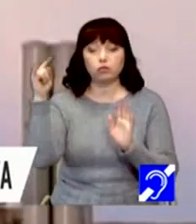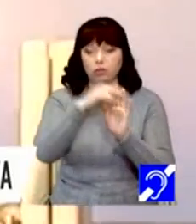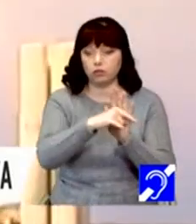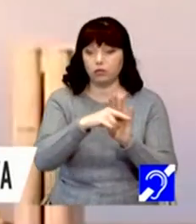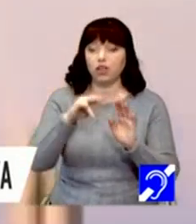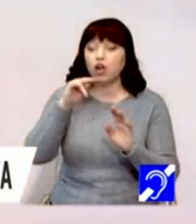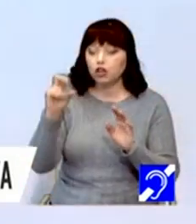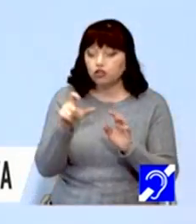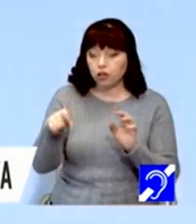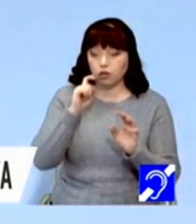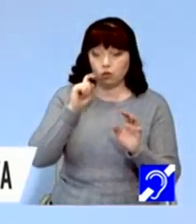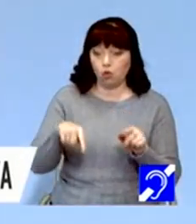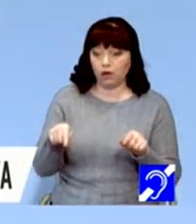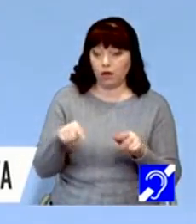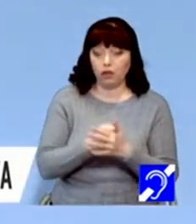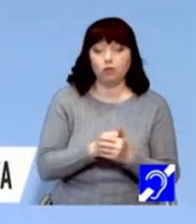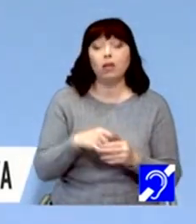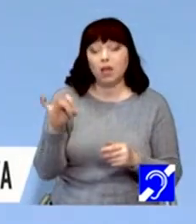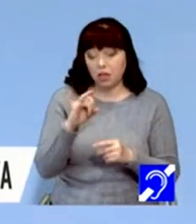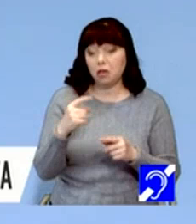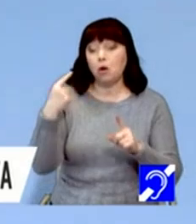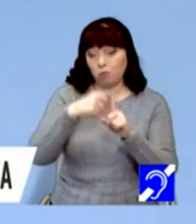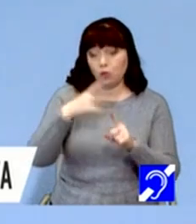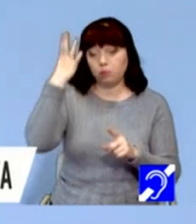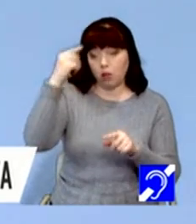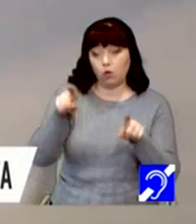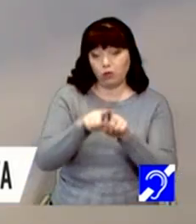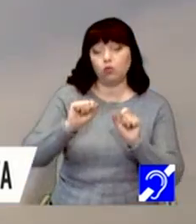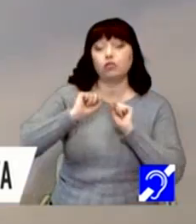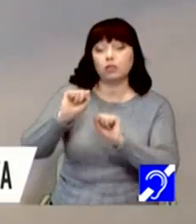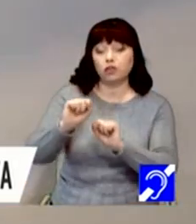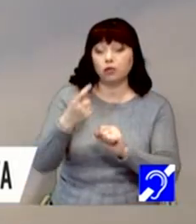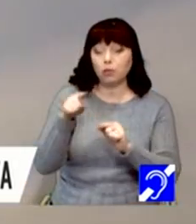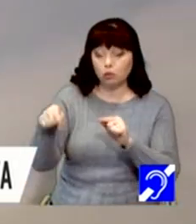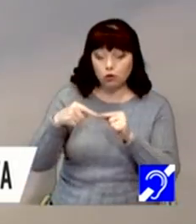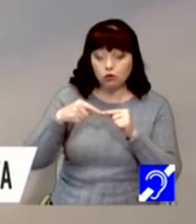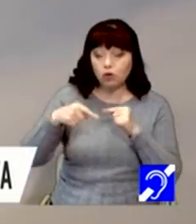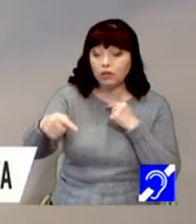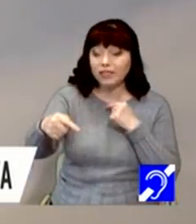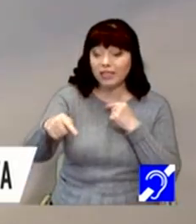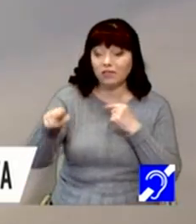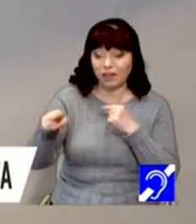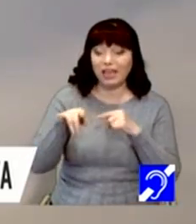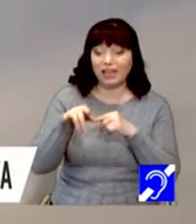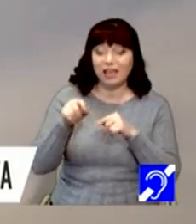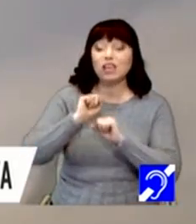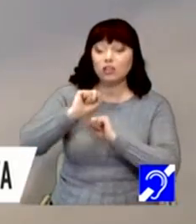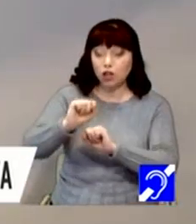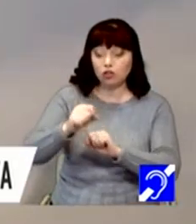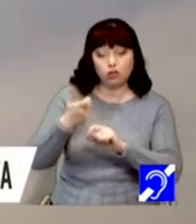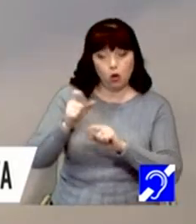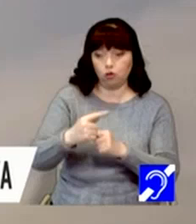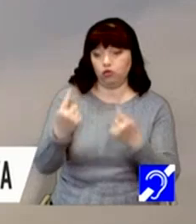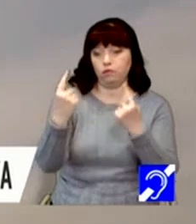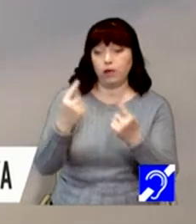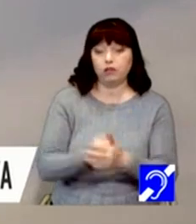puternic și nu se urcă și deasupra Republicii Moldova de acțiune această cutie este destul de mare